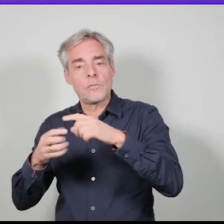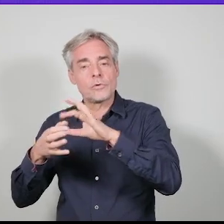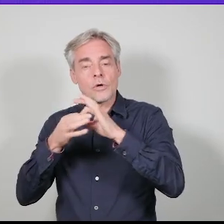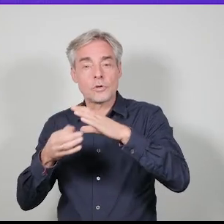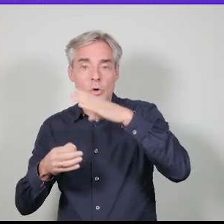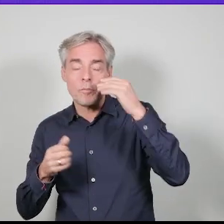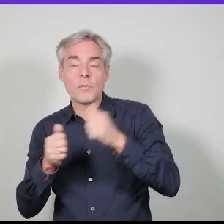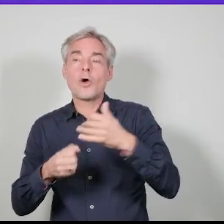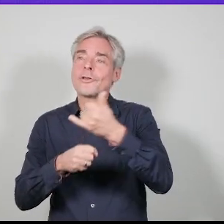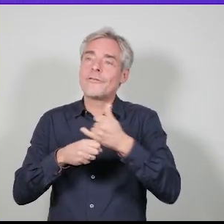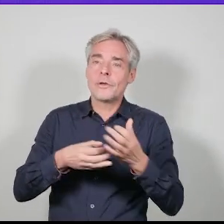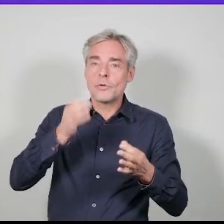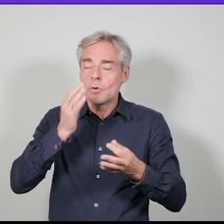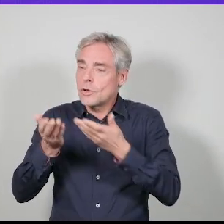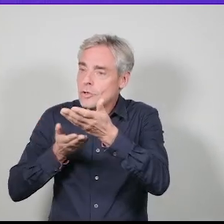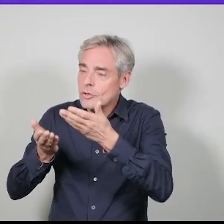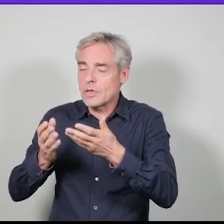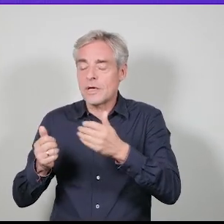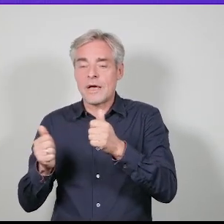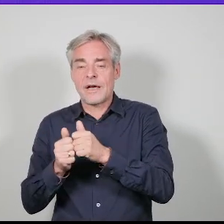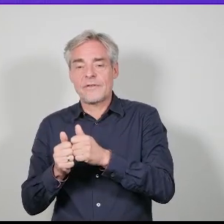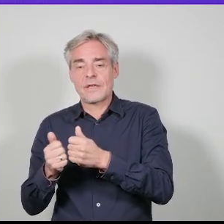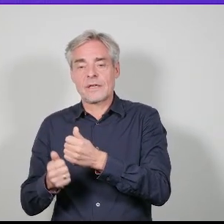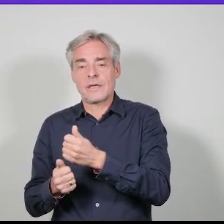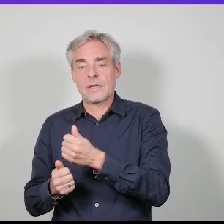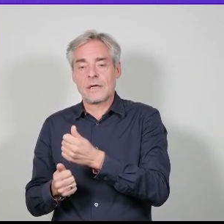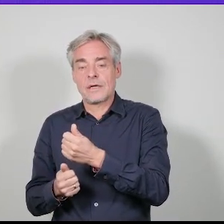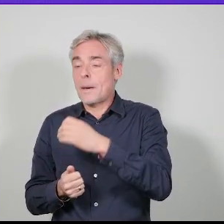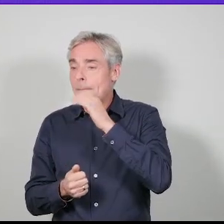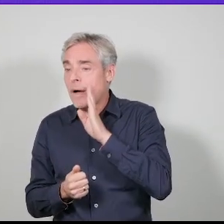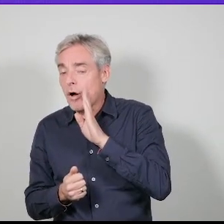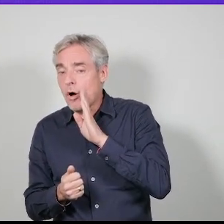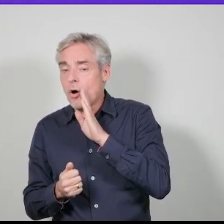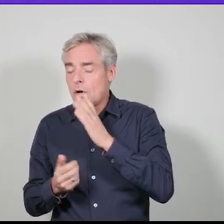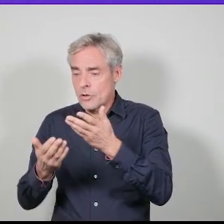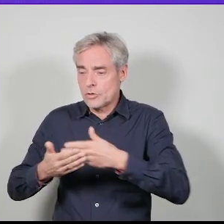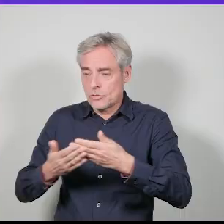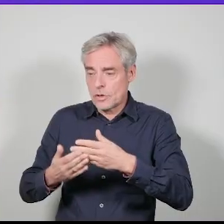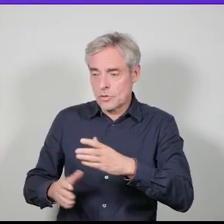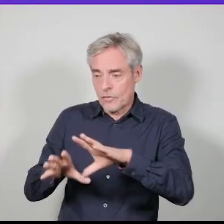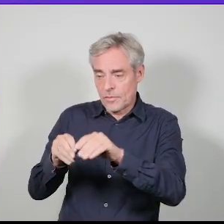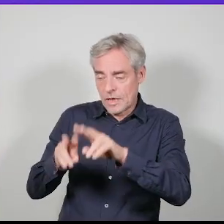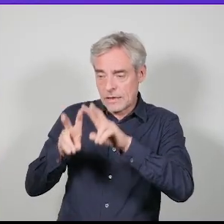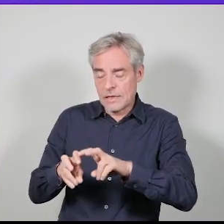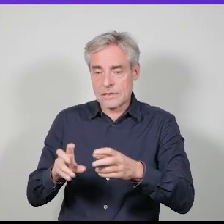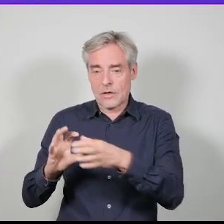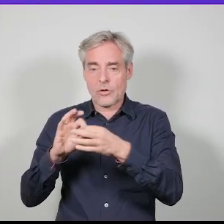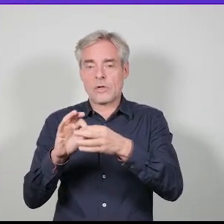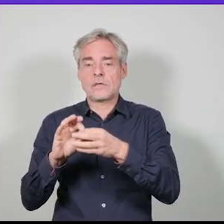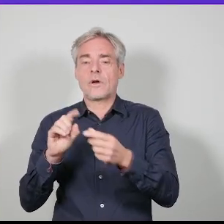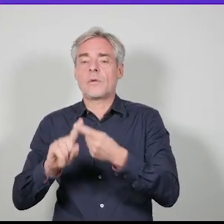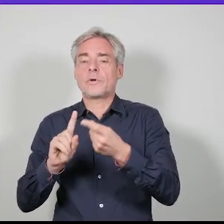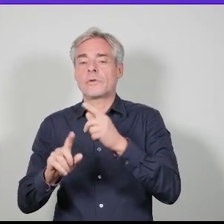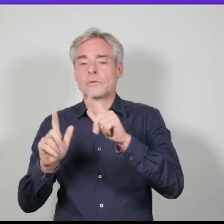humaine autour d'un café, échanger avec le parent, faire une analyse de la situation, etc. Je pense que cette relation-là est très,